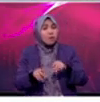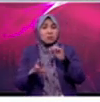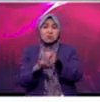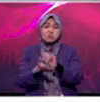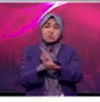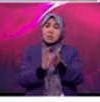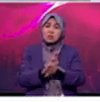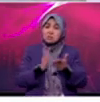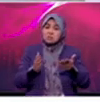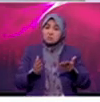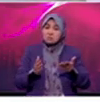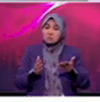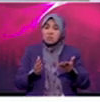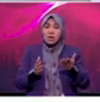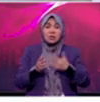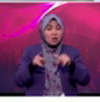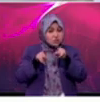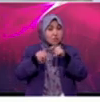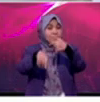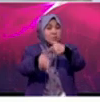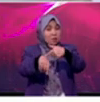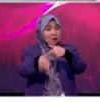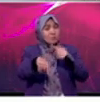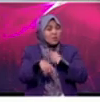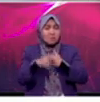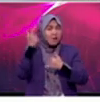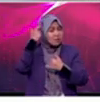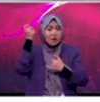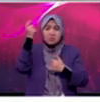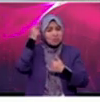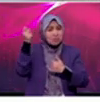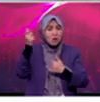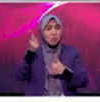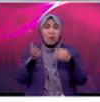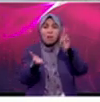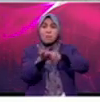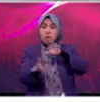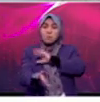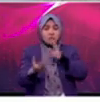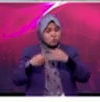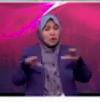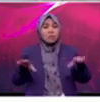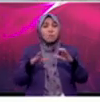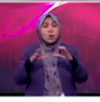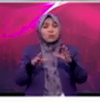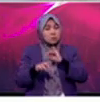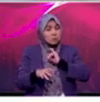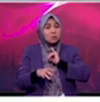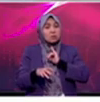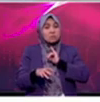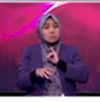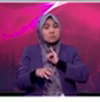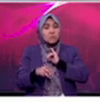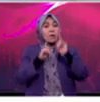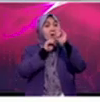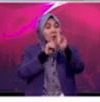so jadi dalam masa yang sama kita sedia maklum laporan polis telah dibuat dan saya juga